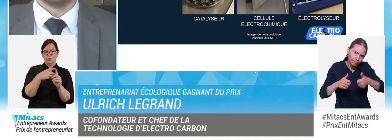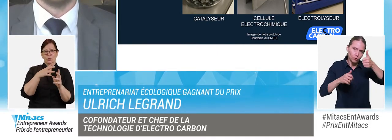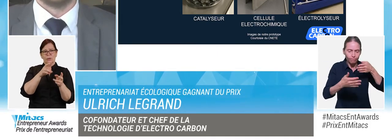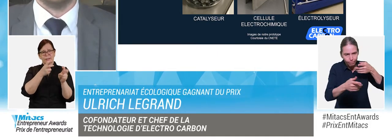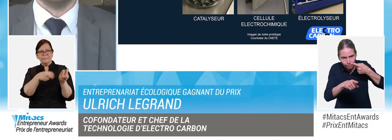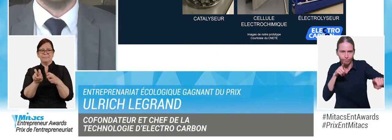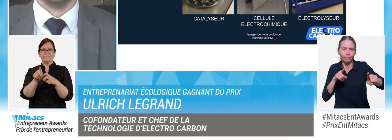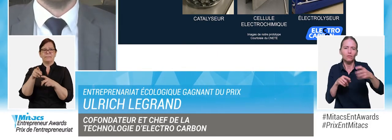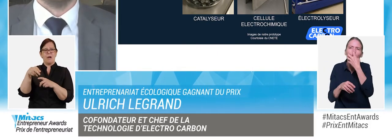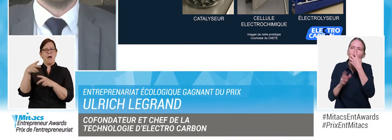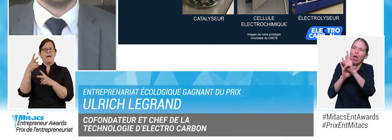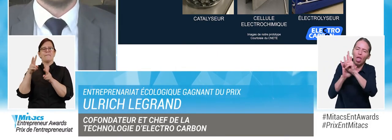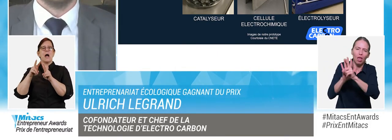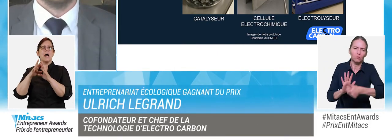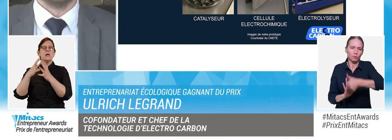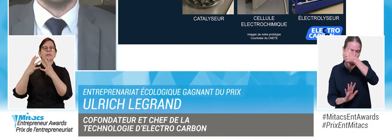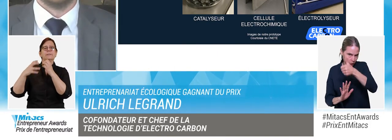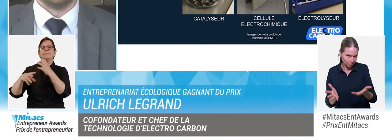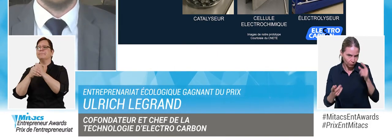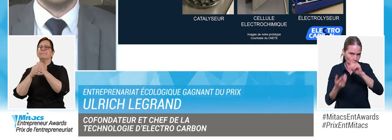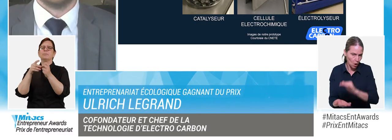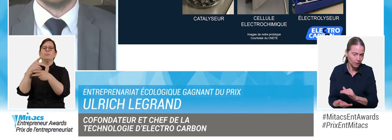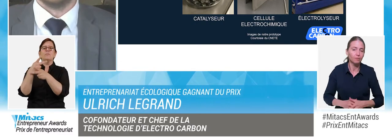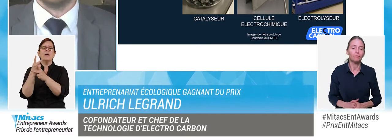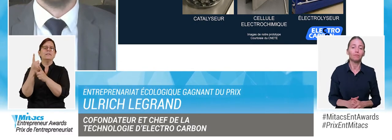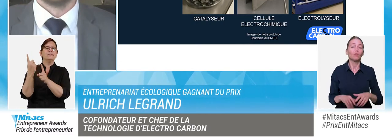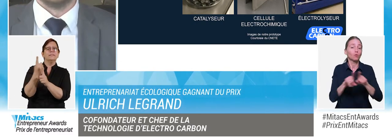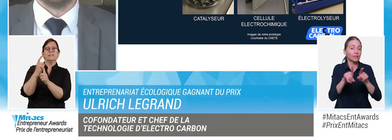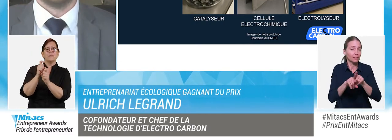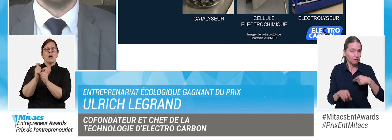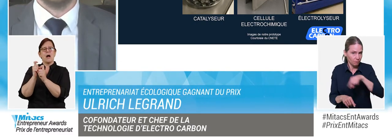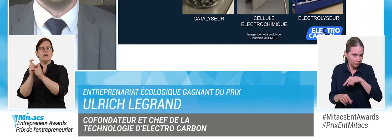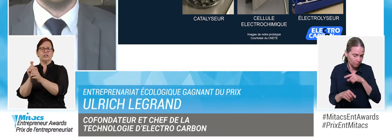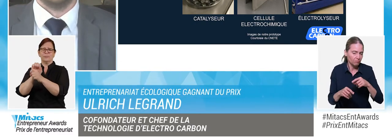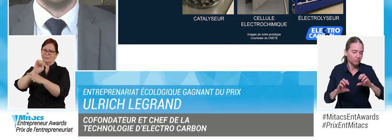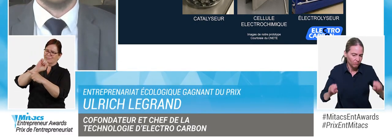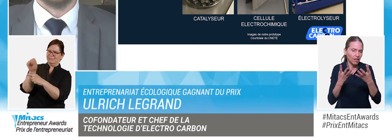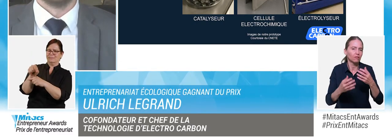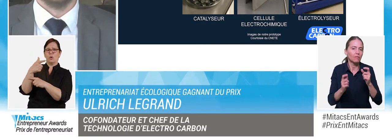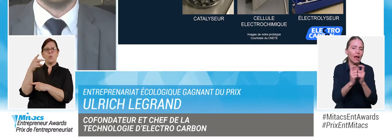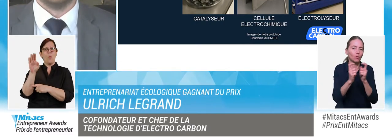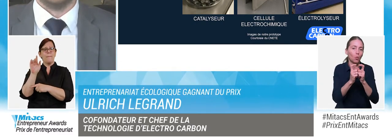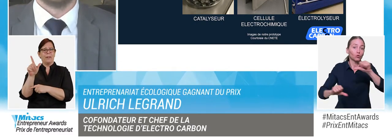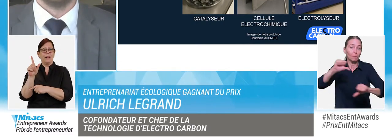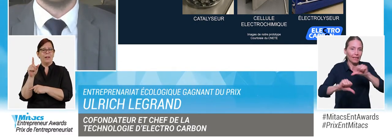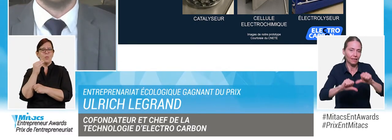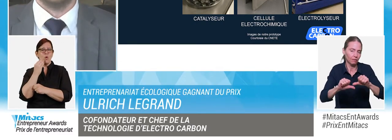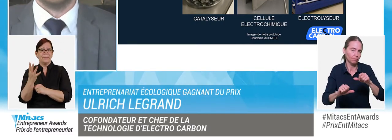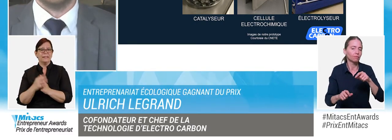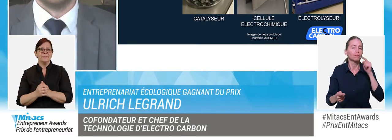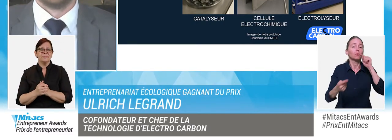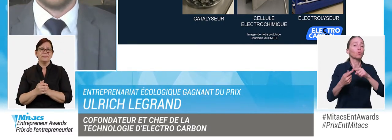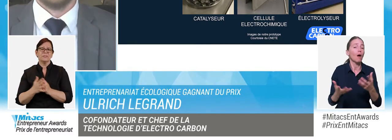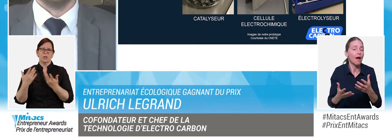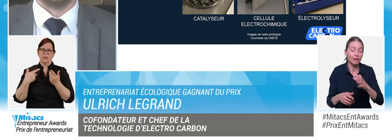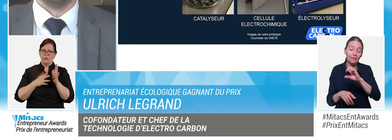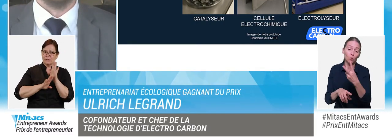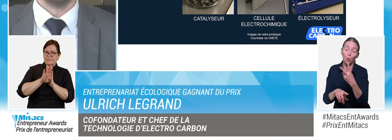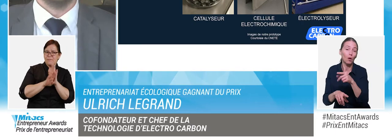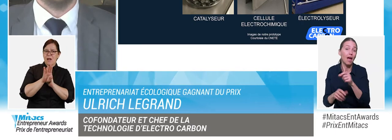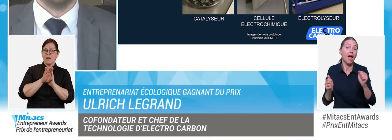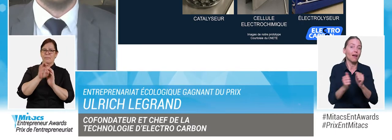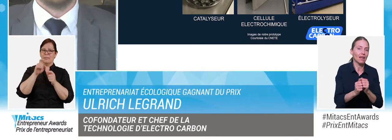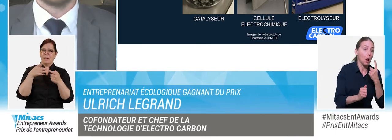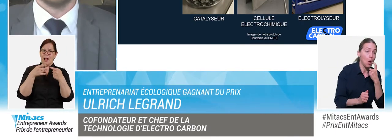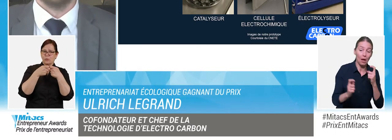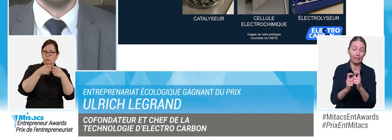mise à l'échelle sont réalisés au Centre National en électrochimie et technologie environnementale, le CNET de Shawinigan. Nous